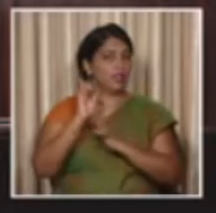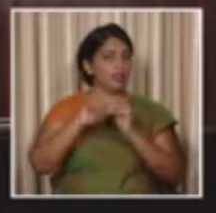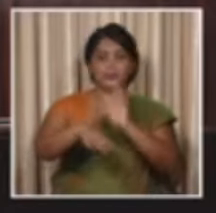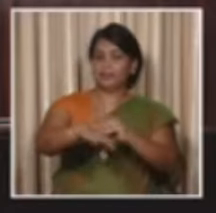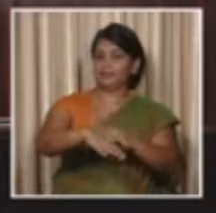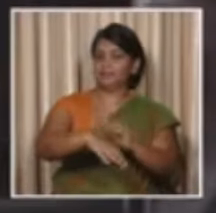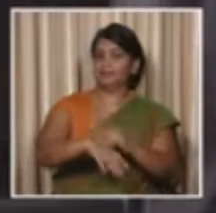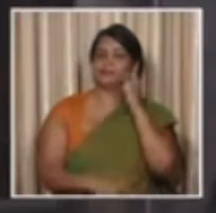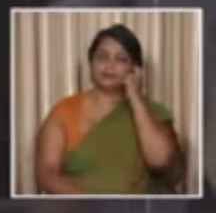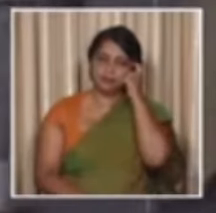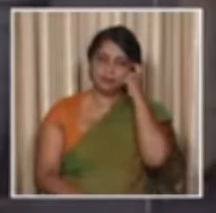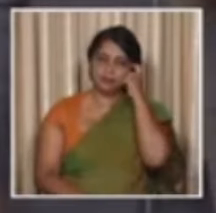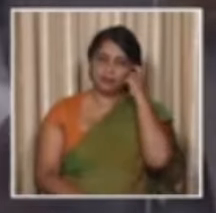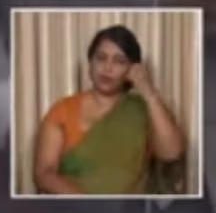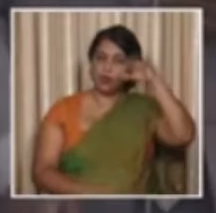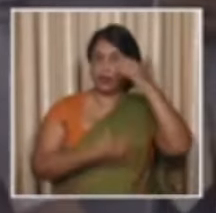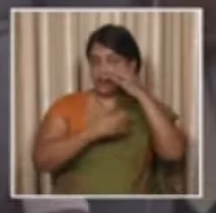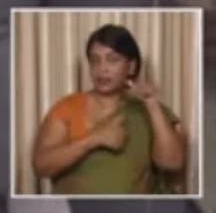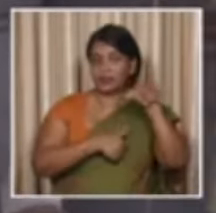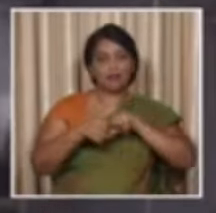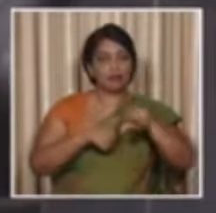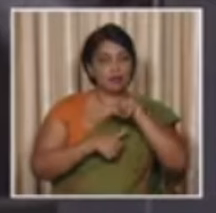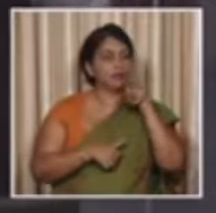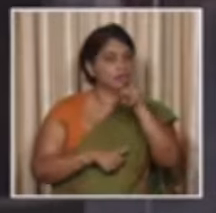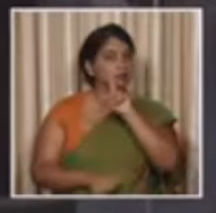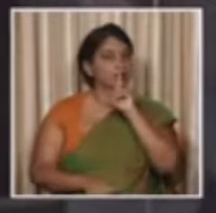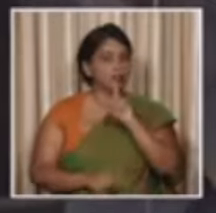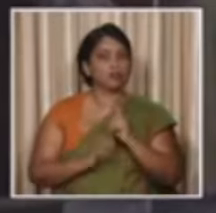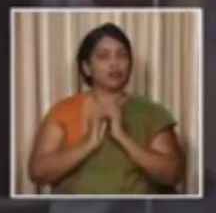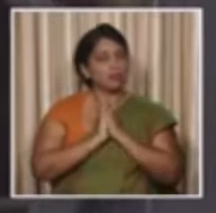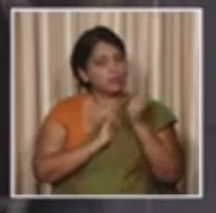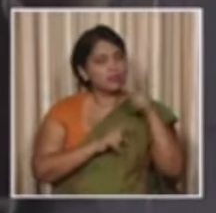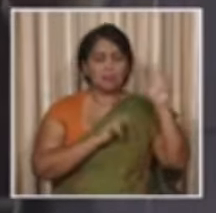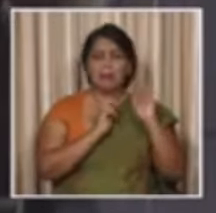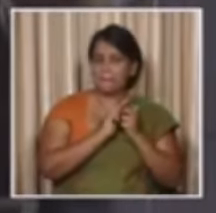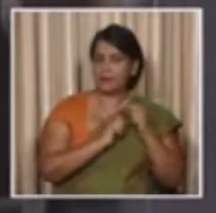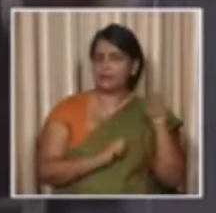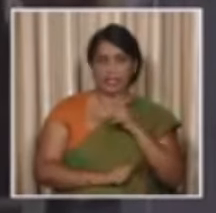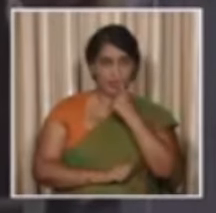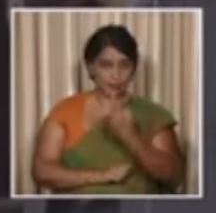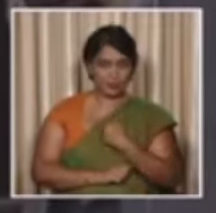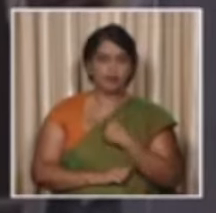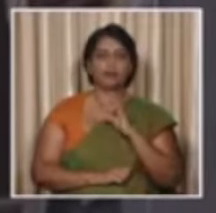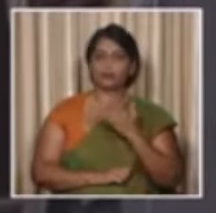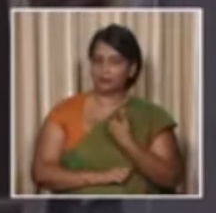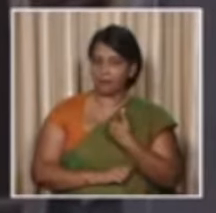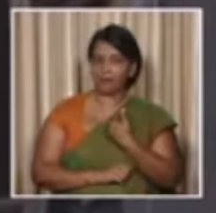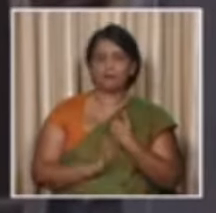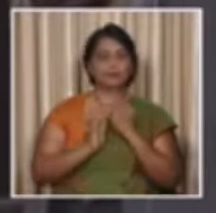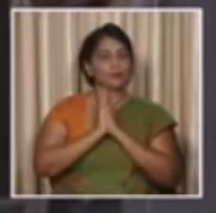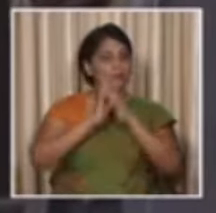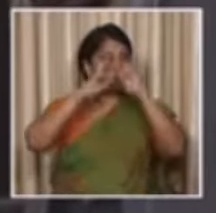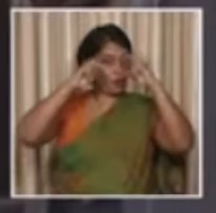ගරු ඇමතුමා දැන් පුරාවිද්‍ය ආයතනයේ ඔබතුමා කිව්වා බෞද්ධ පූජාව කරනවා කියලා. දැන් අපි වඩකනාරි